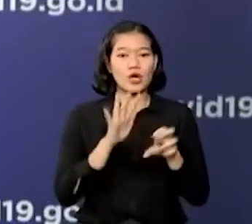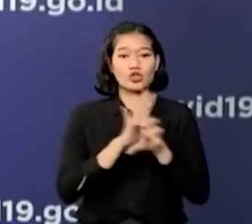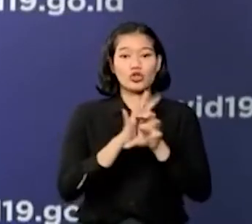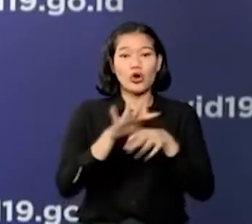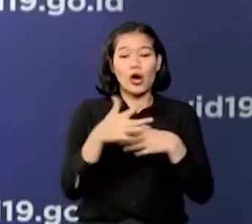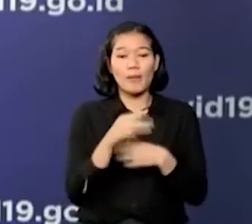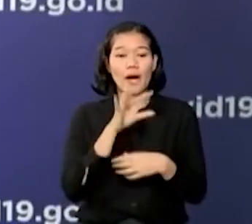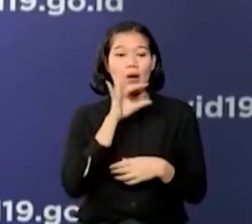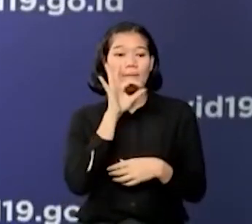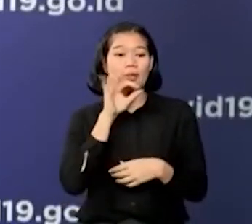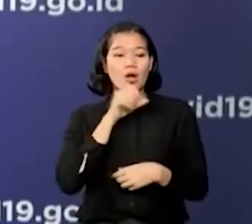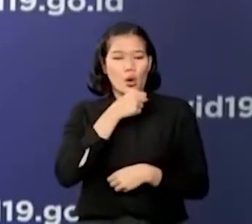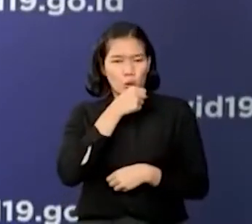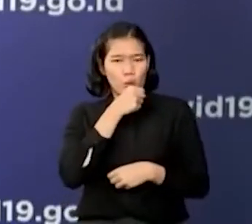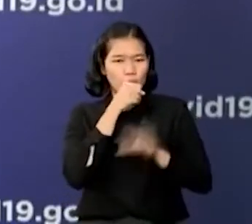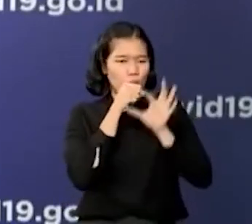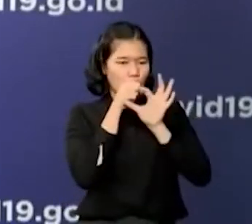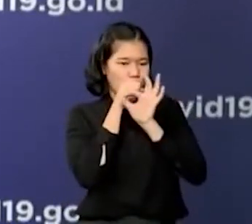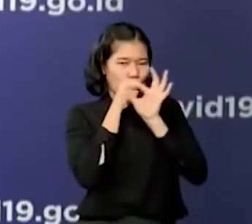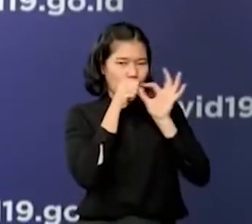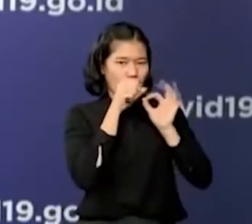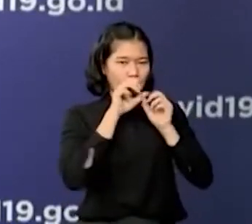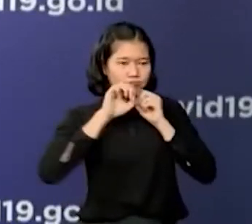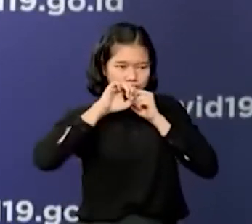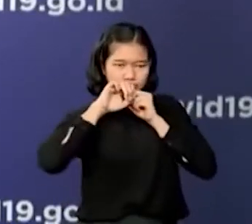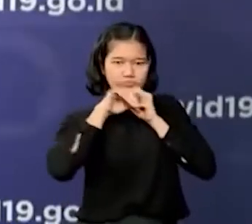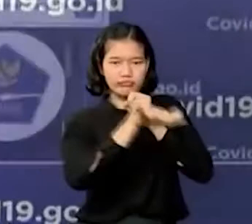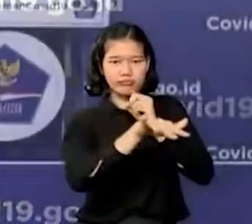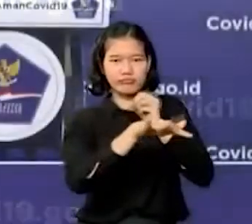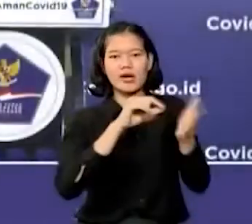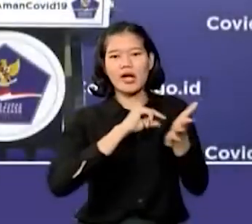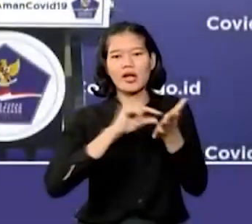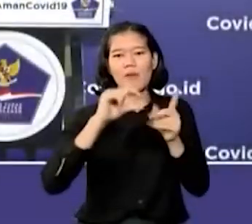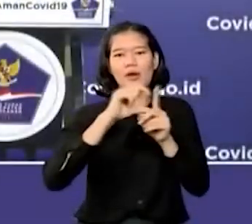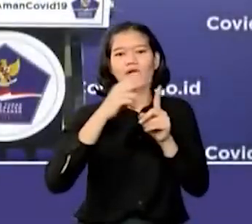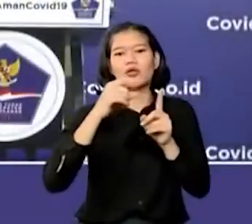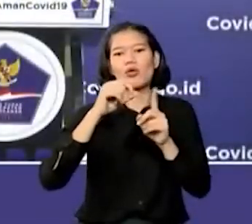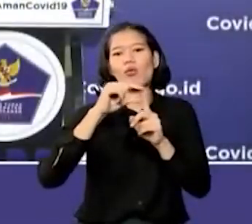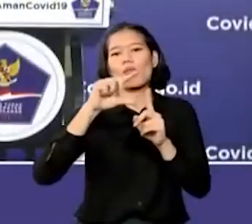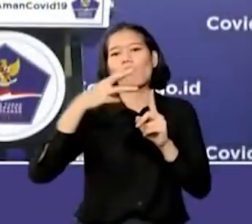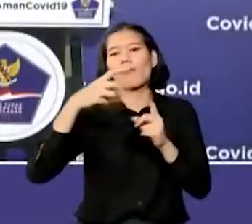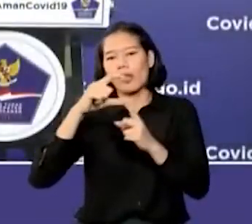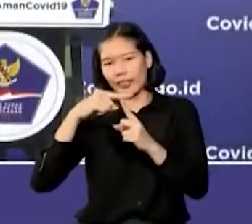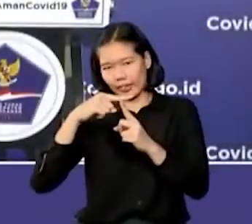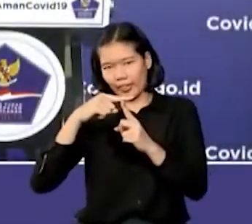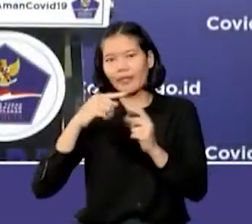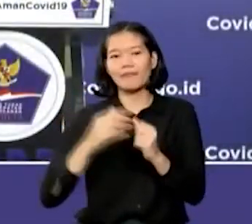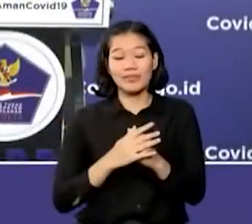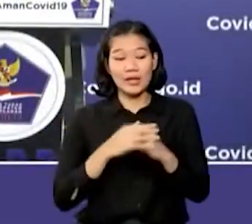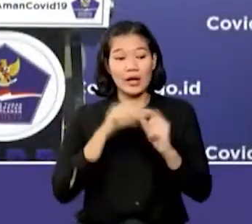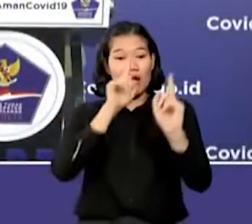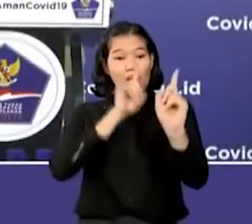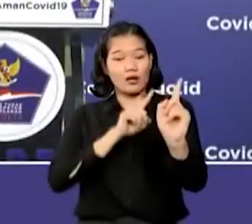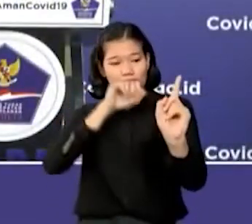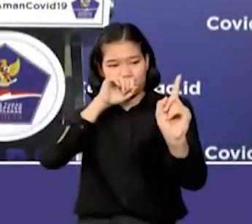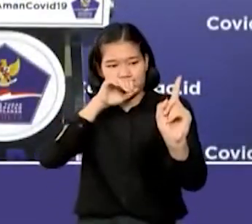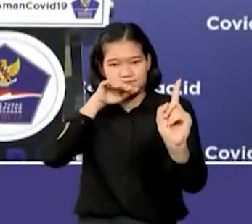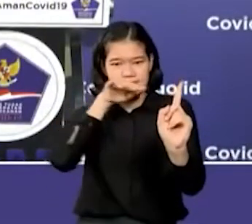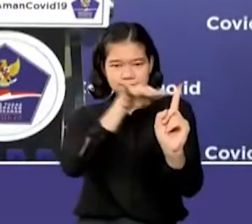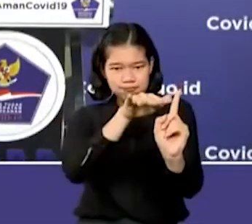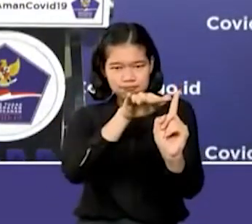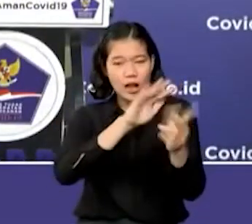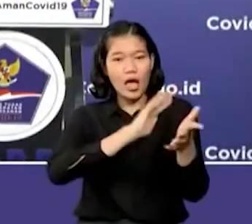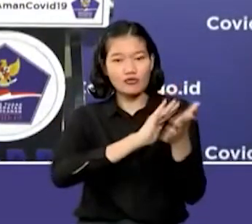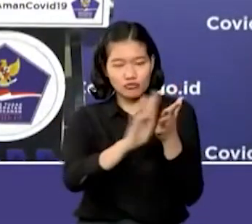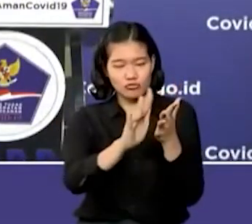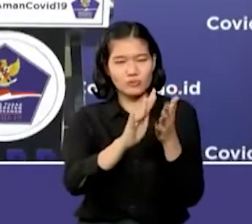seperti buliran yang keluar saat batuk atau bersin, yang kita sebut sebagai droplets. Penularan dapat terjadi melalui kontak terhadap